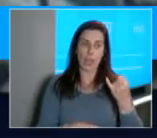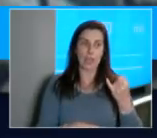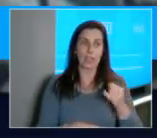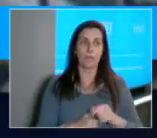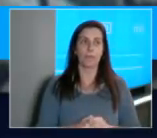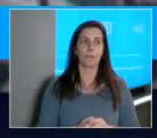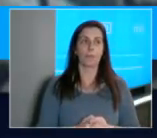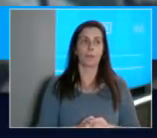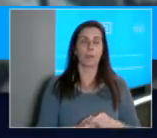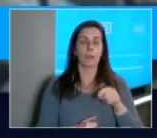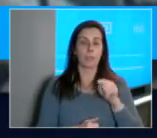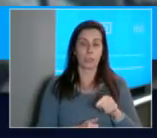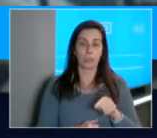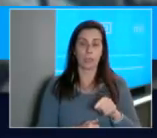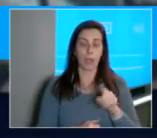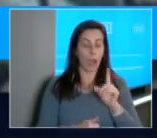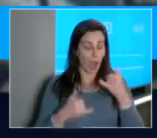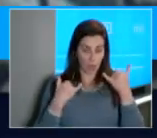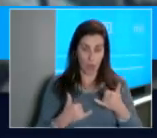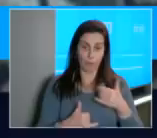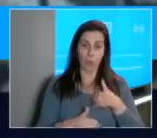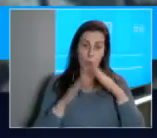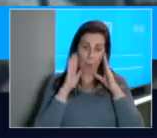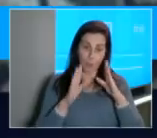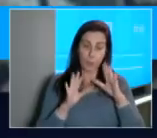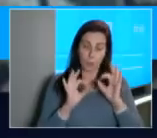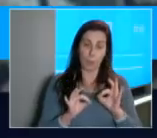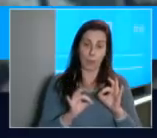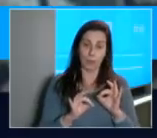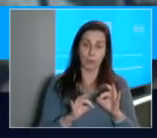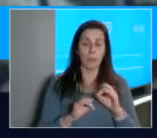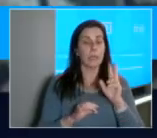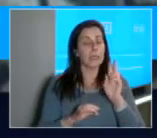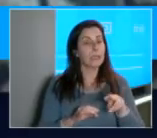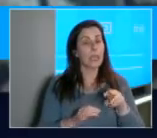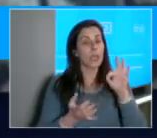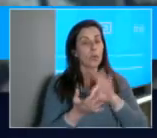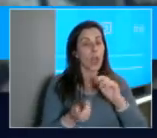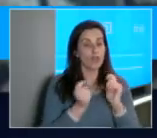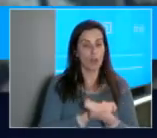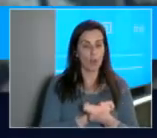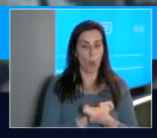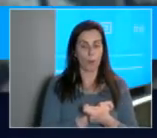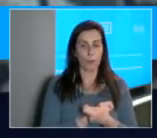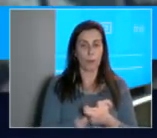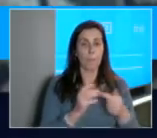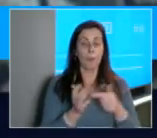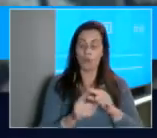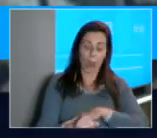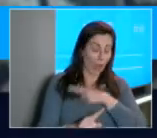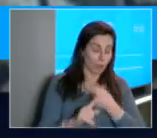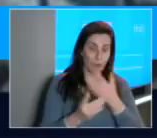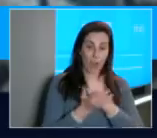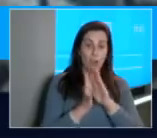אגב, שמדובר עליו בסרט. עכשיו אנחנו מאמינים שבאמת הולכת להיות איזושהי נקודת מפנה, בגלל שעד היום,